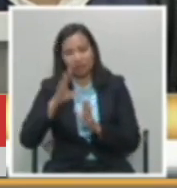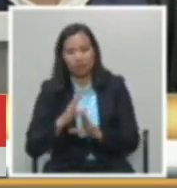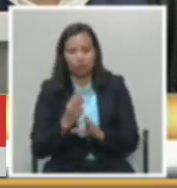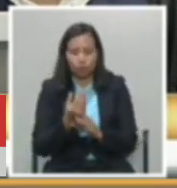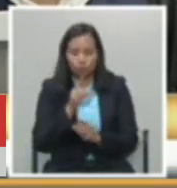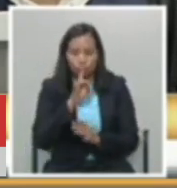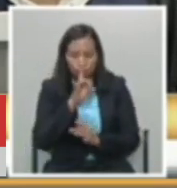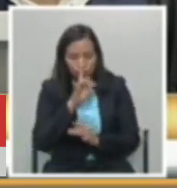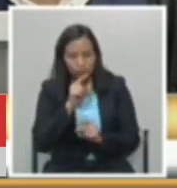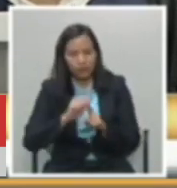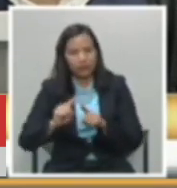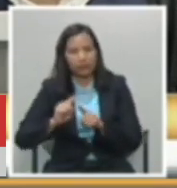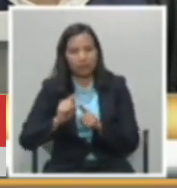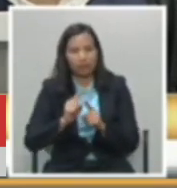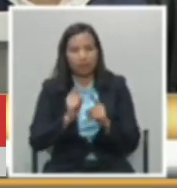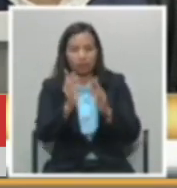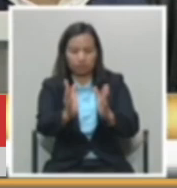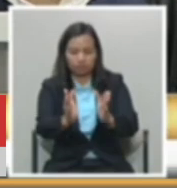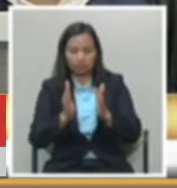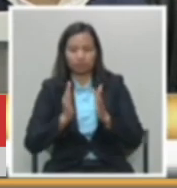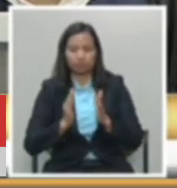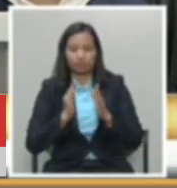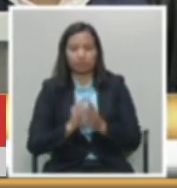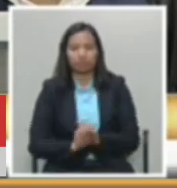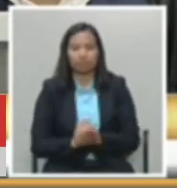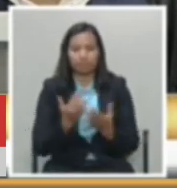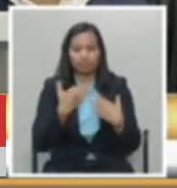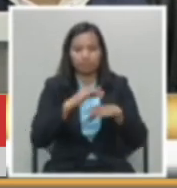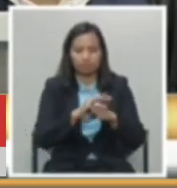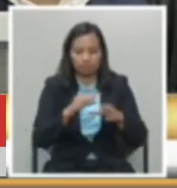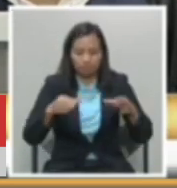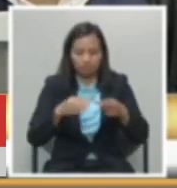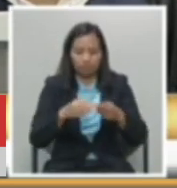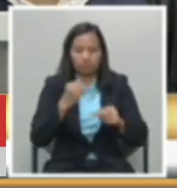ไรเกิดการเรียนแบบเกิดการไปรวมกลุ่ม